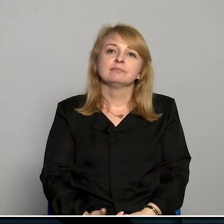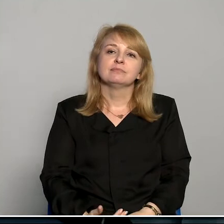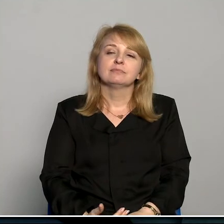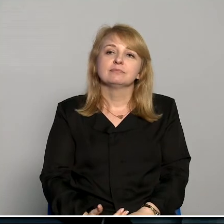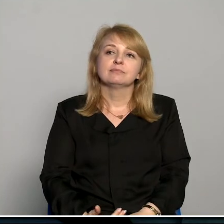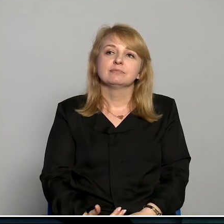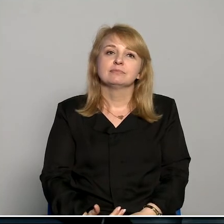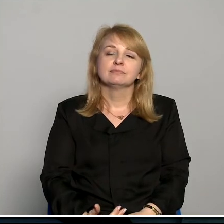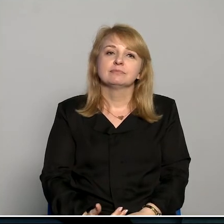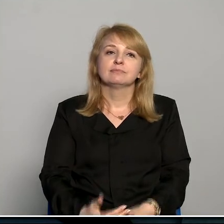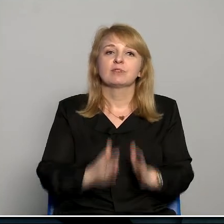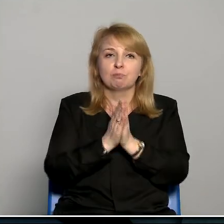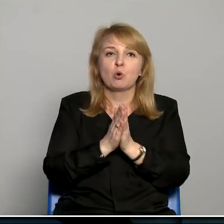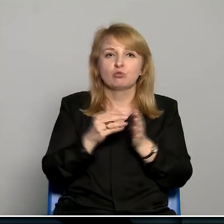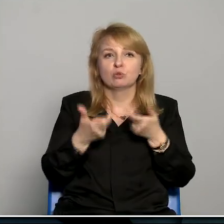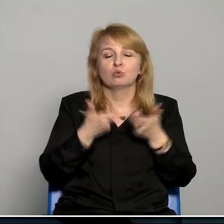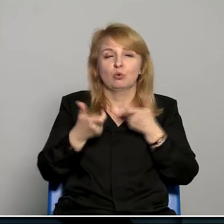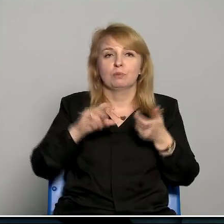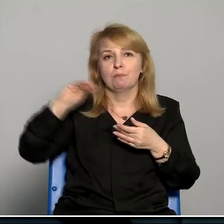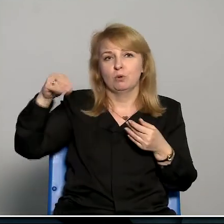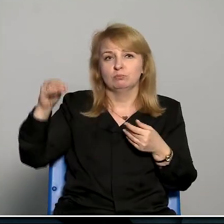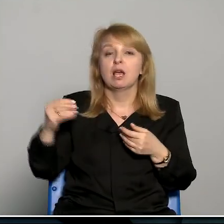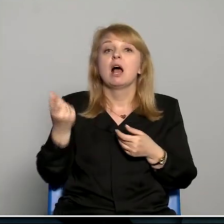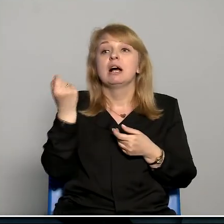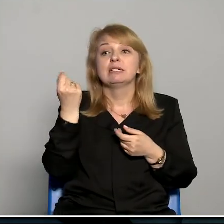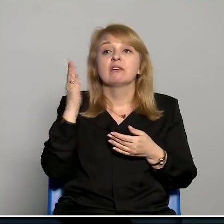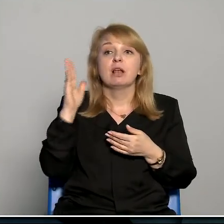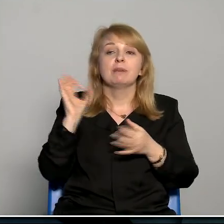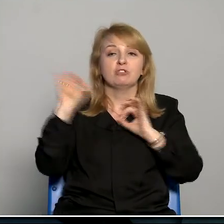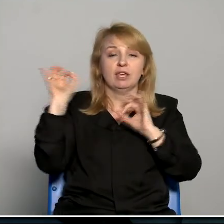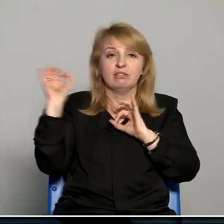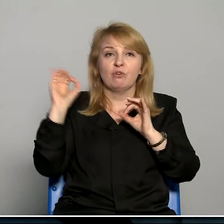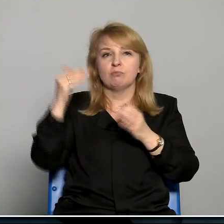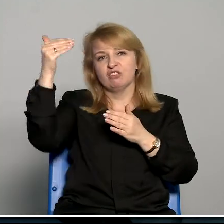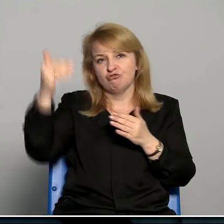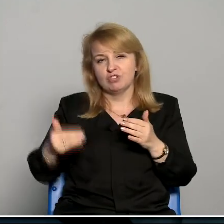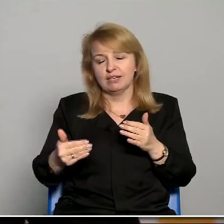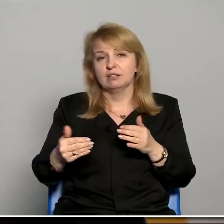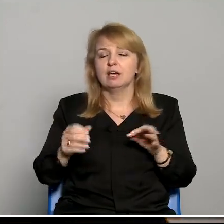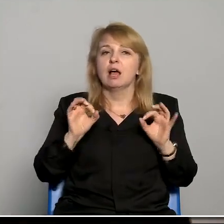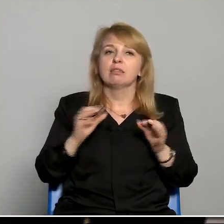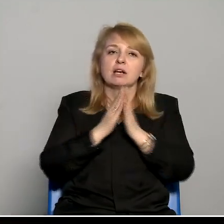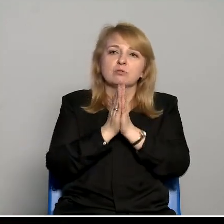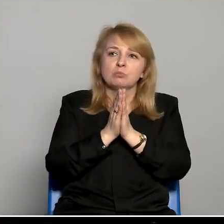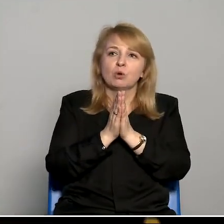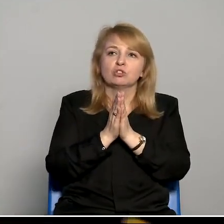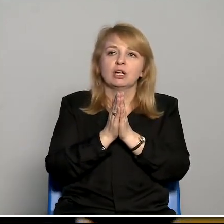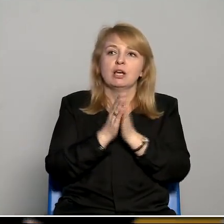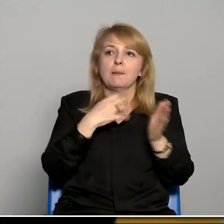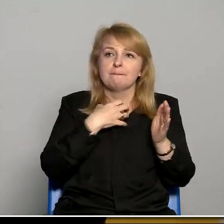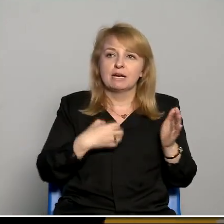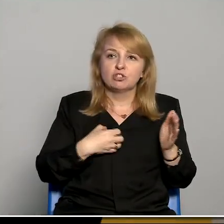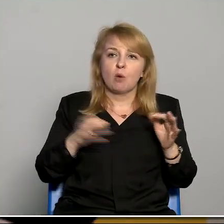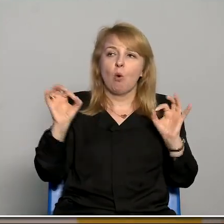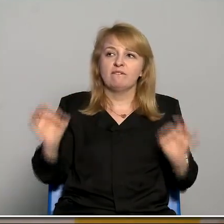proszę bardzo, zaraz będą informacje dotyczące jeszcze ścianki, ale zanim poproszę Pana Marszałka o oficjalne zakończenie, to